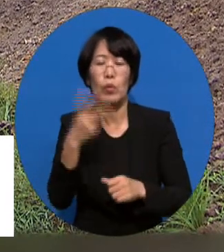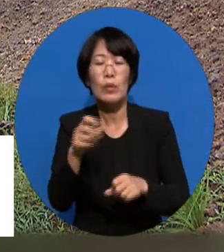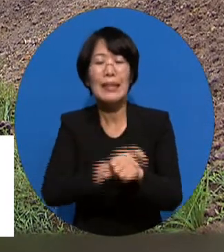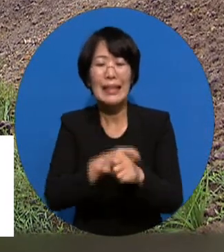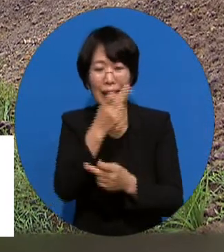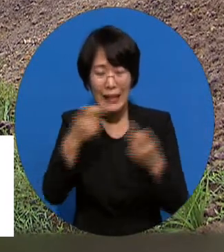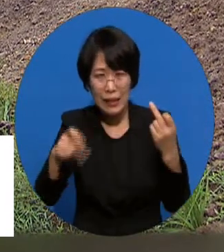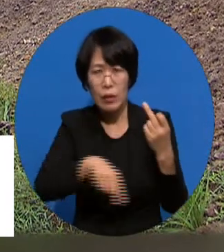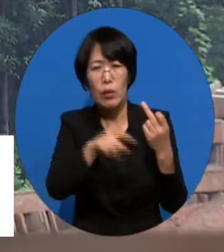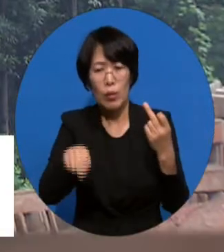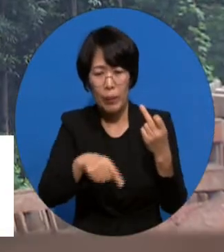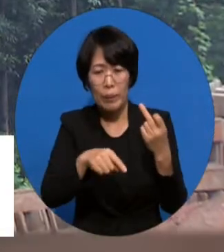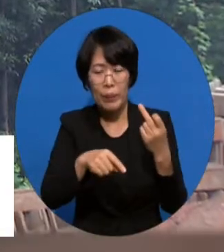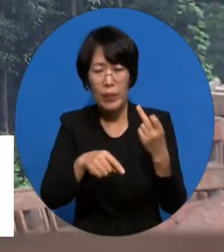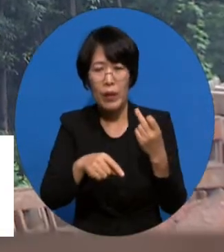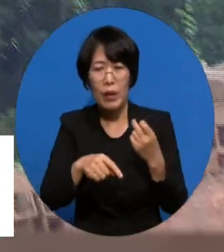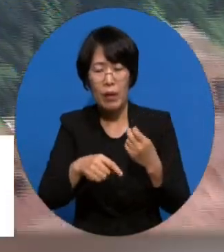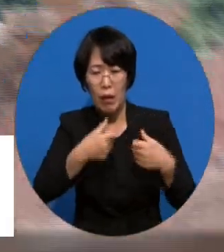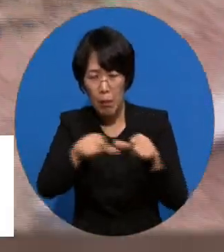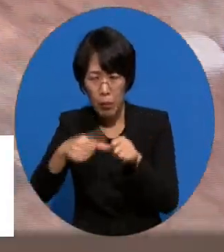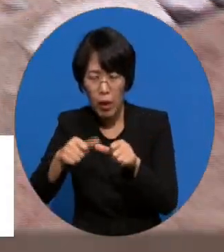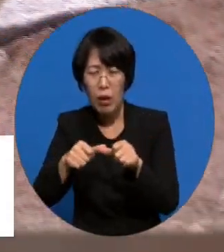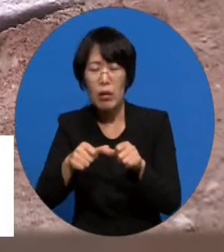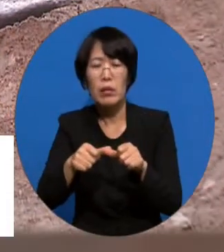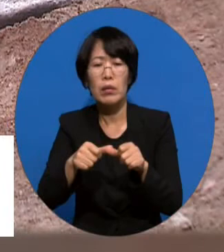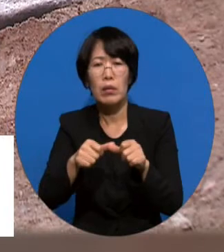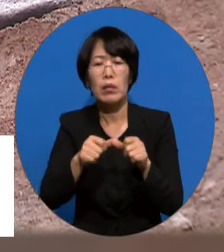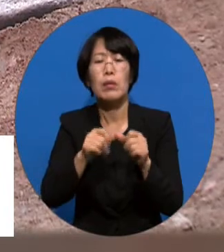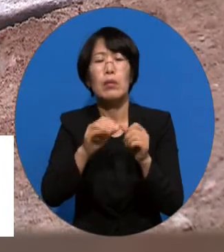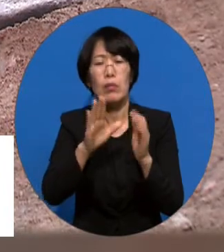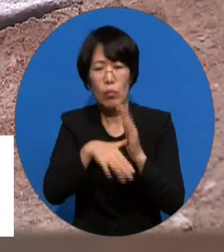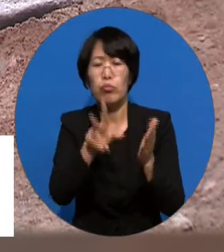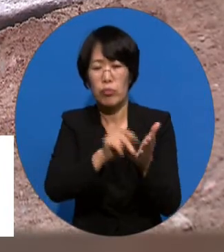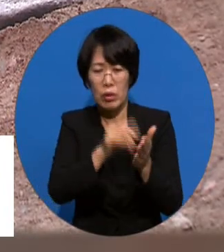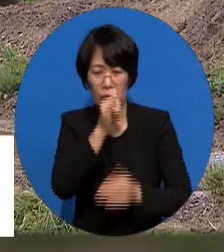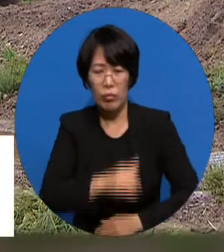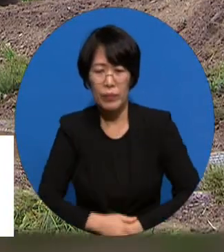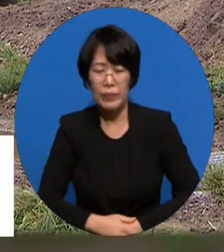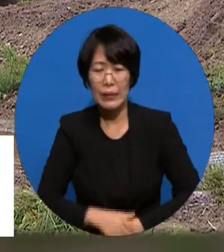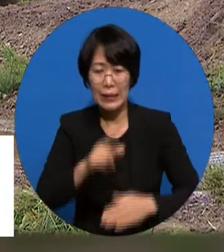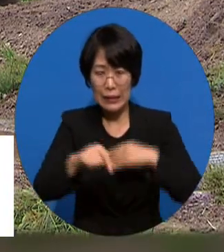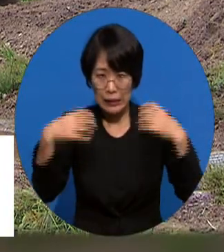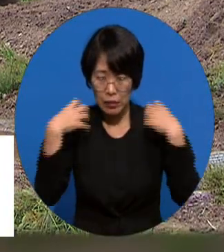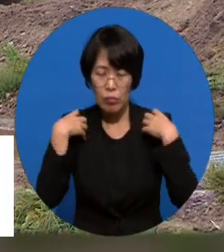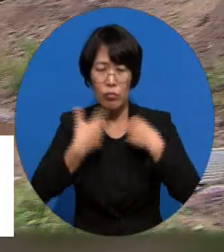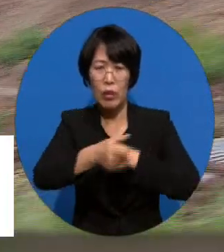임야 부분, 특히 이제 또 산지 같은 경우를 훼손해가지고 했다는 게 문제가 있죠. 그거 하는 경우는요.